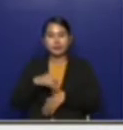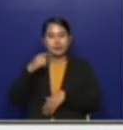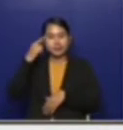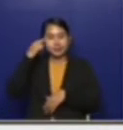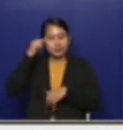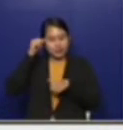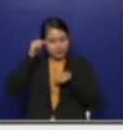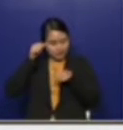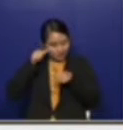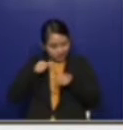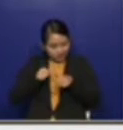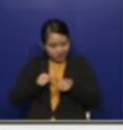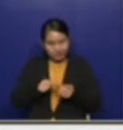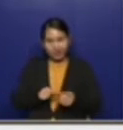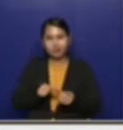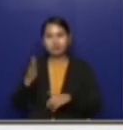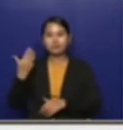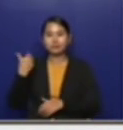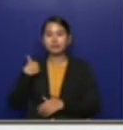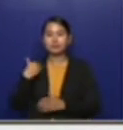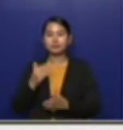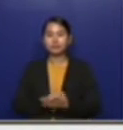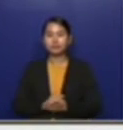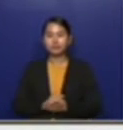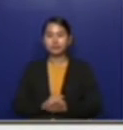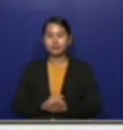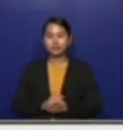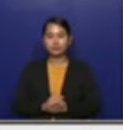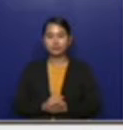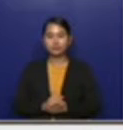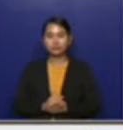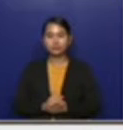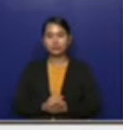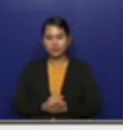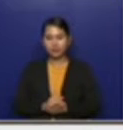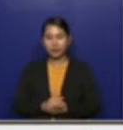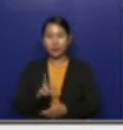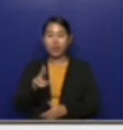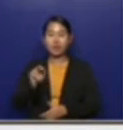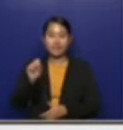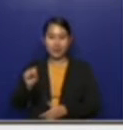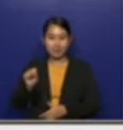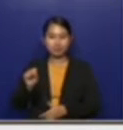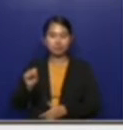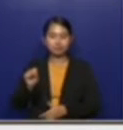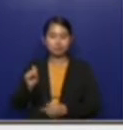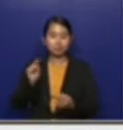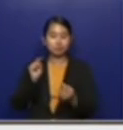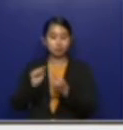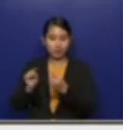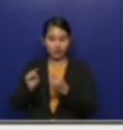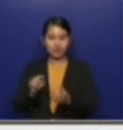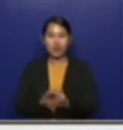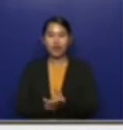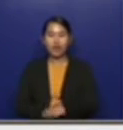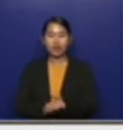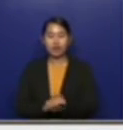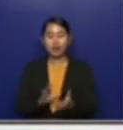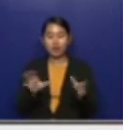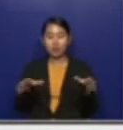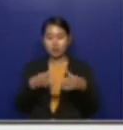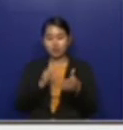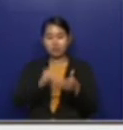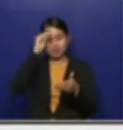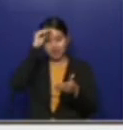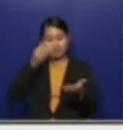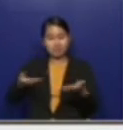ากจะลบรอยแผลนั้นได้ดังนั้นการที่สภานำข้อเรียกร้องของนิสิตนักศึกษามาพิจาร